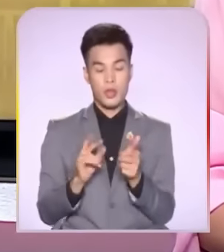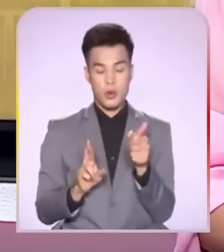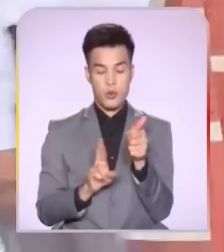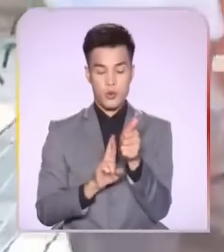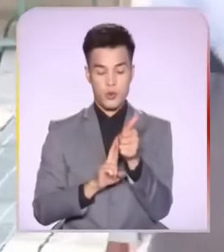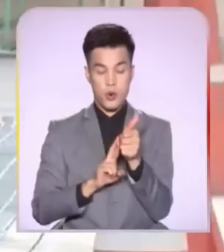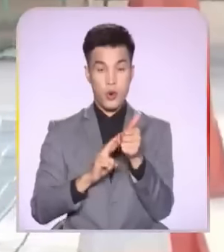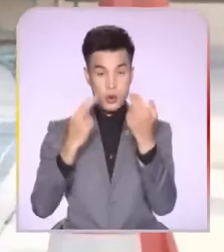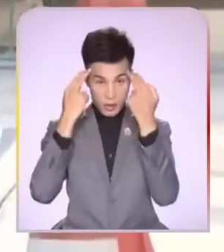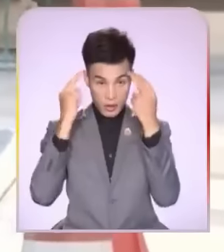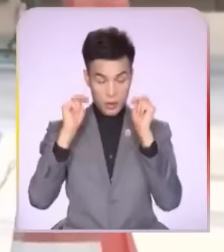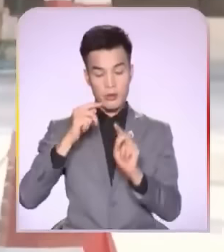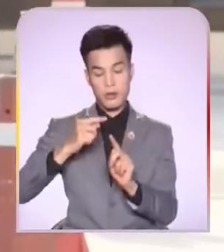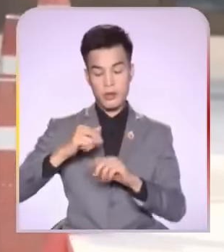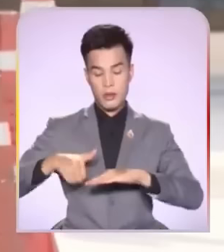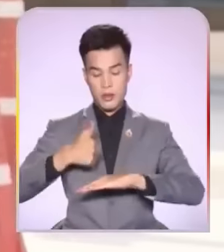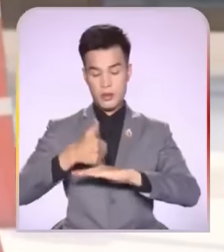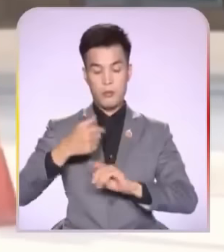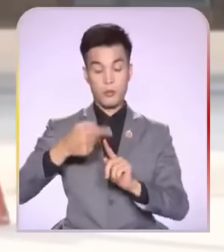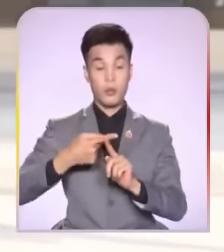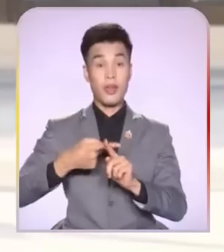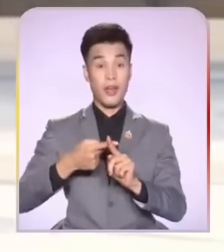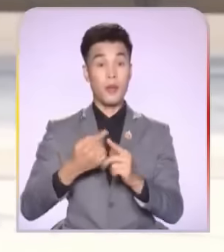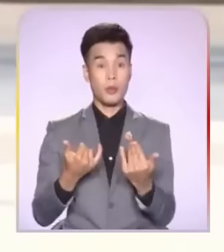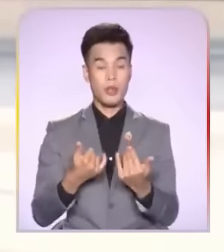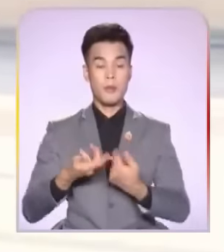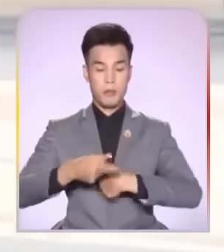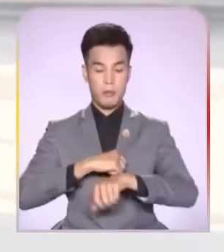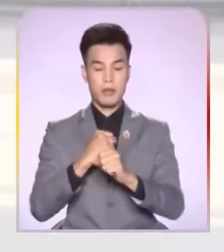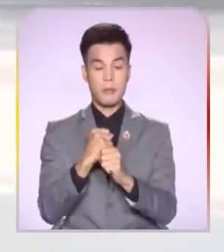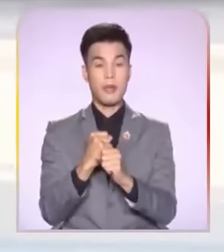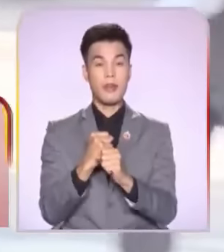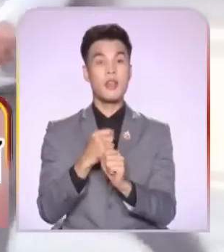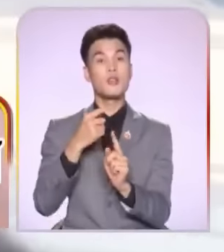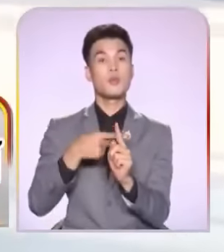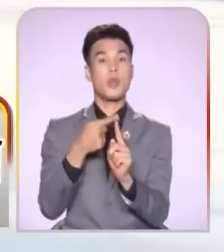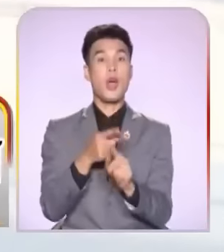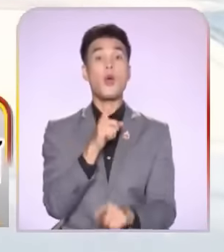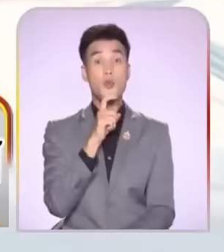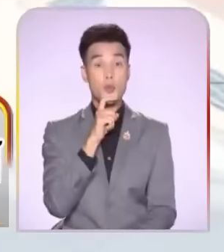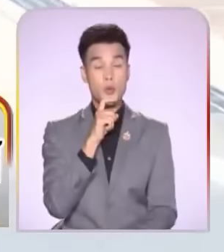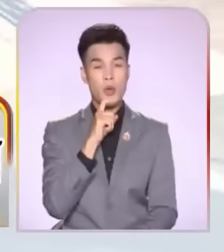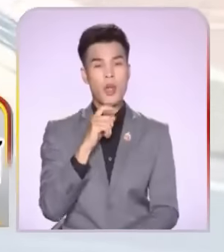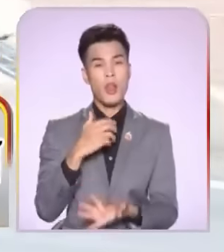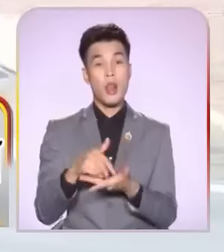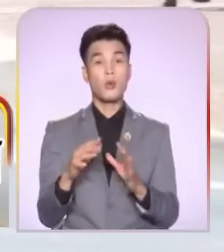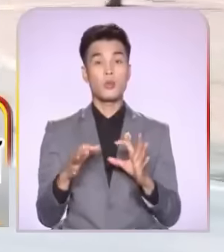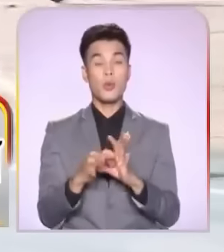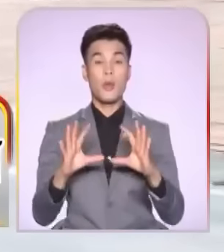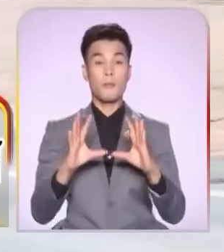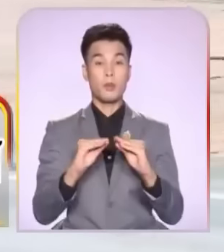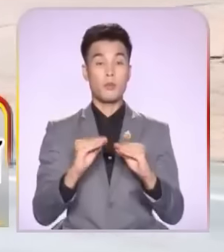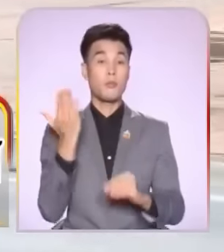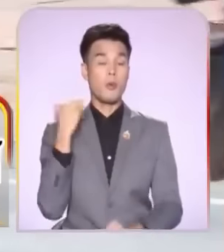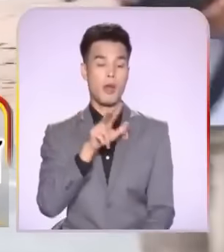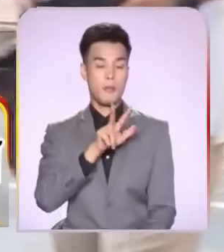ชัยนะฮะท่านรักษาการรองนายกรัฐมนตรีนะครับซึ่งท่านปฏิบัติหน้าที่แทนนายกรัฐมนตรีก็พูดถึงการประชุมพรรคเพื่อไทยเมื่อว